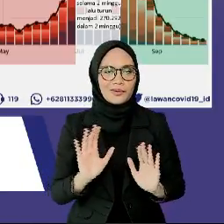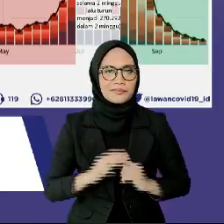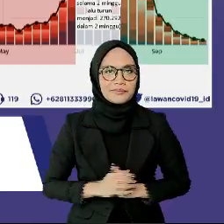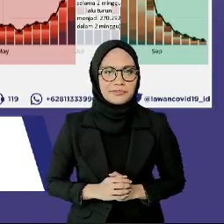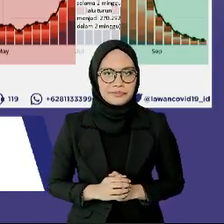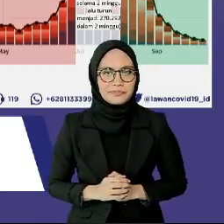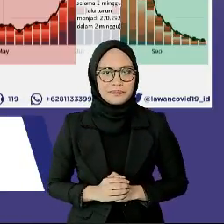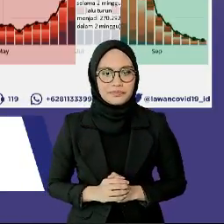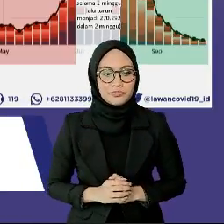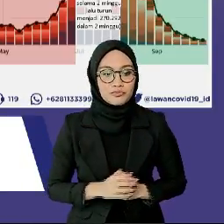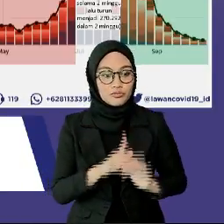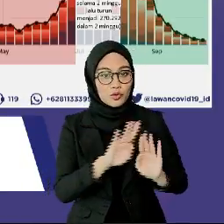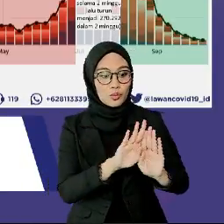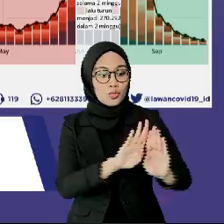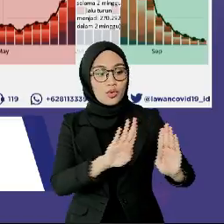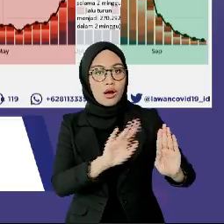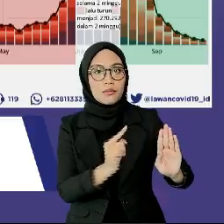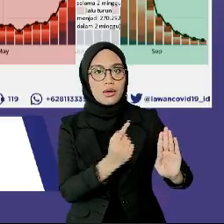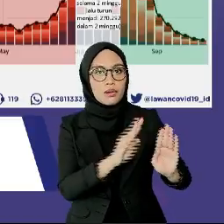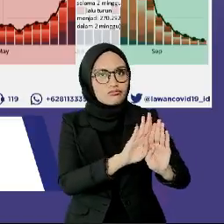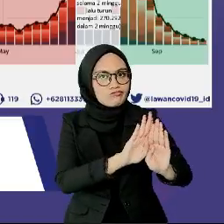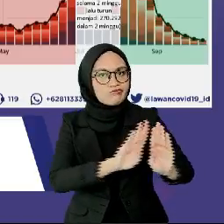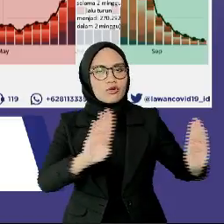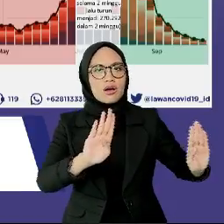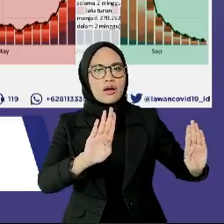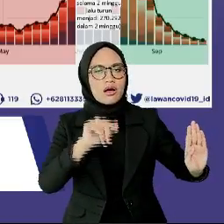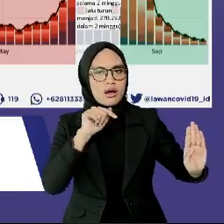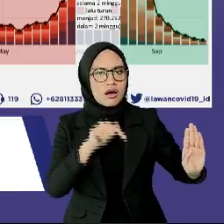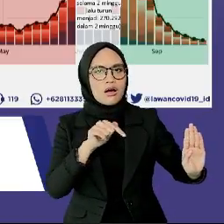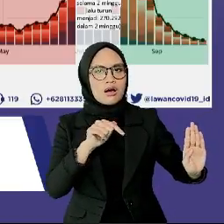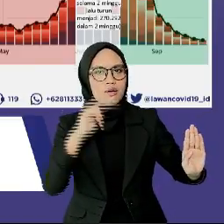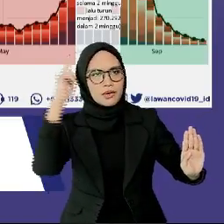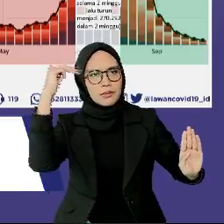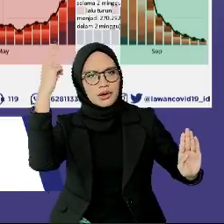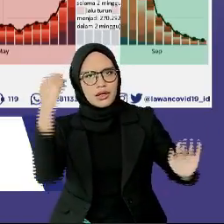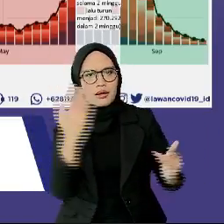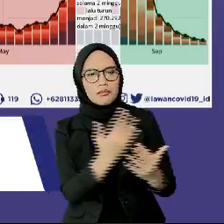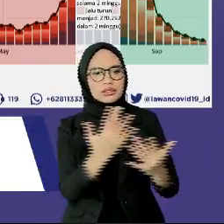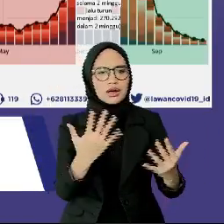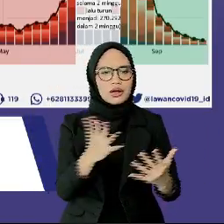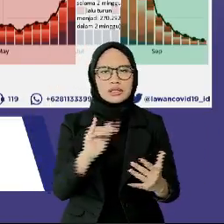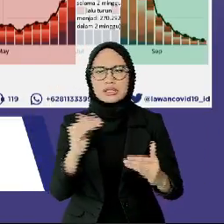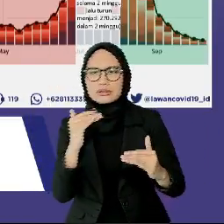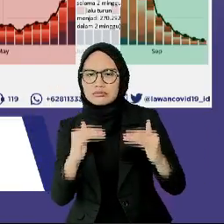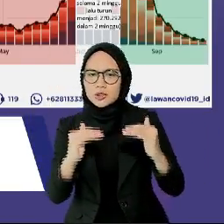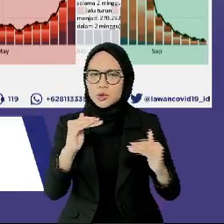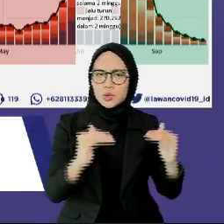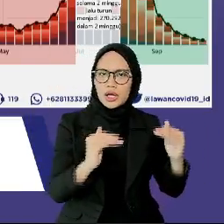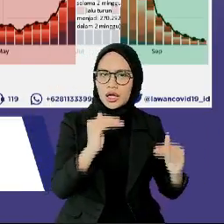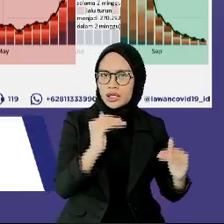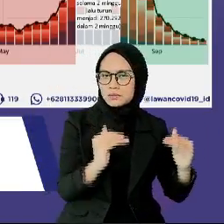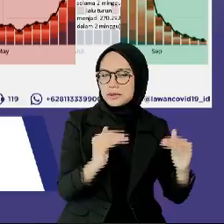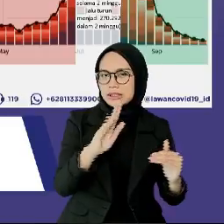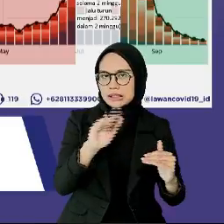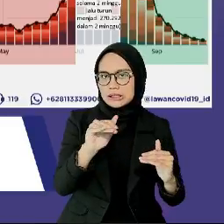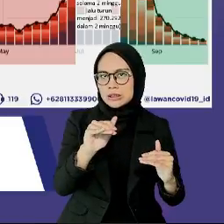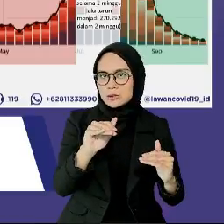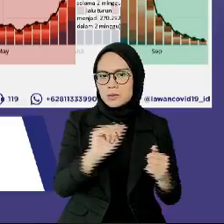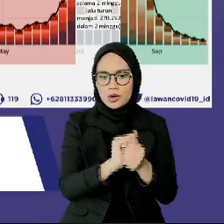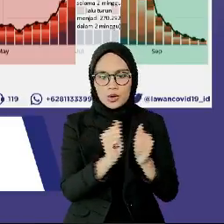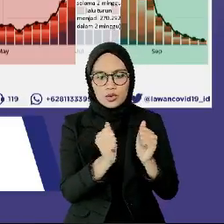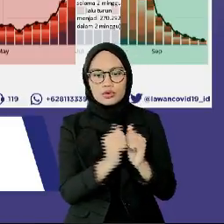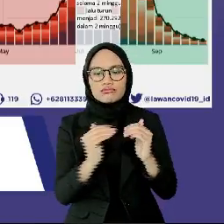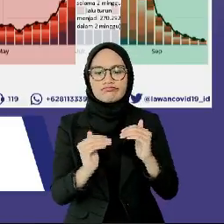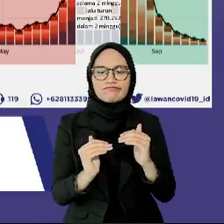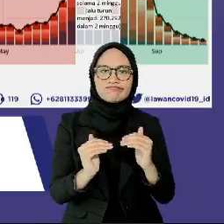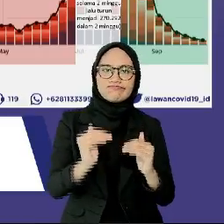pada pembukaan pertama ini, pemerintah dan masyarakat masih beradaptasi terhadap kebiasaan baru, sehingga kasus